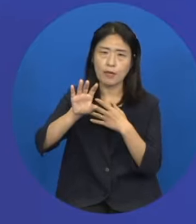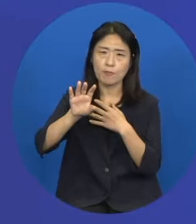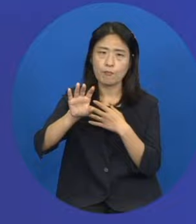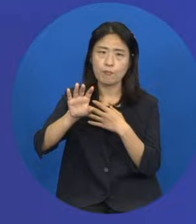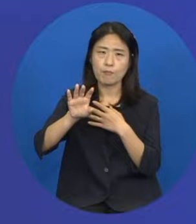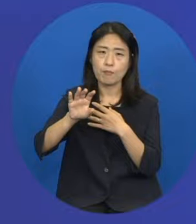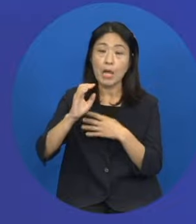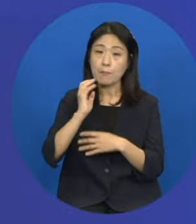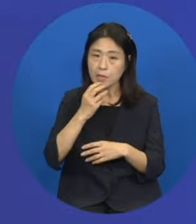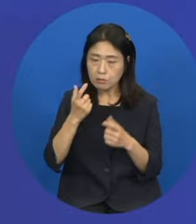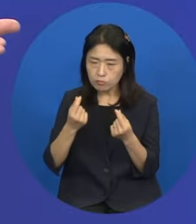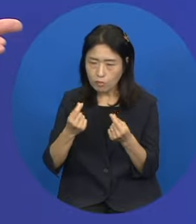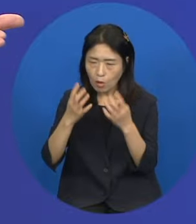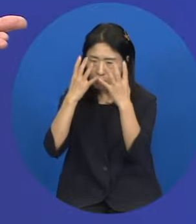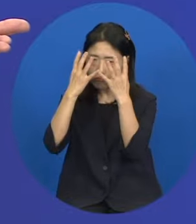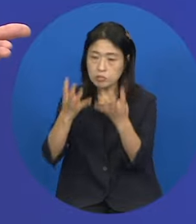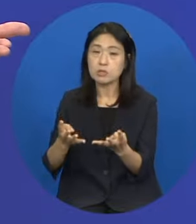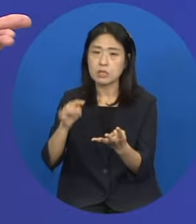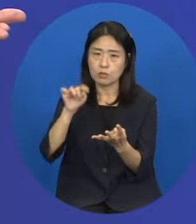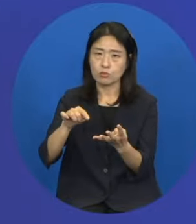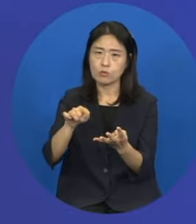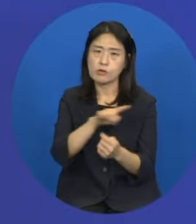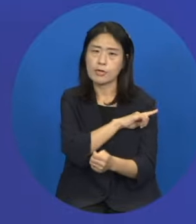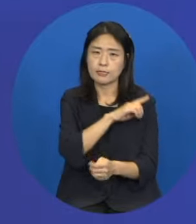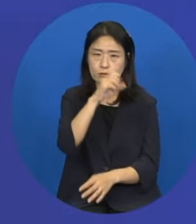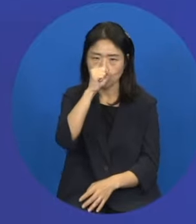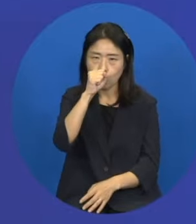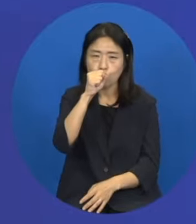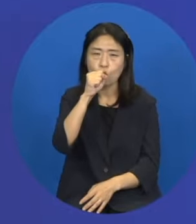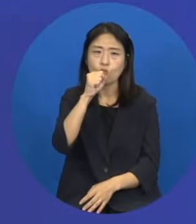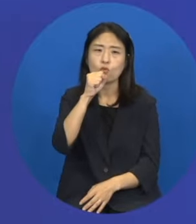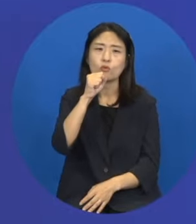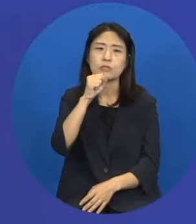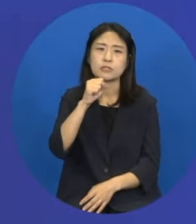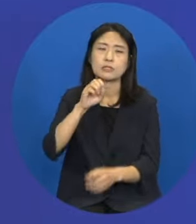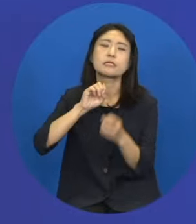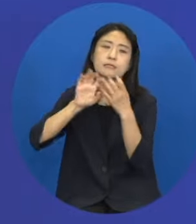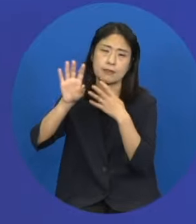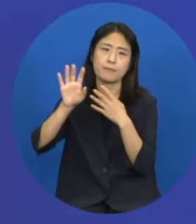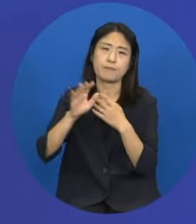그 믿음의 지경이 열려야 된다는 것이죠. 제가 이 말씀을 묵상하면서